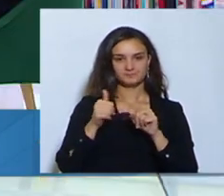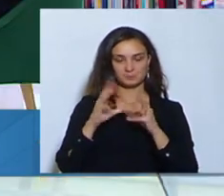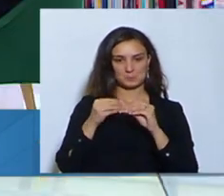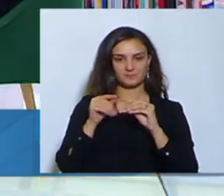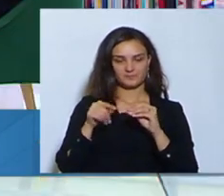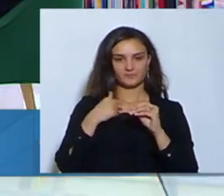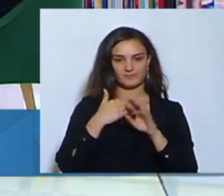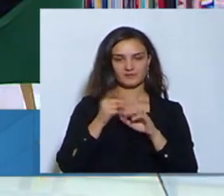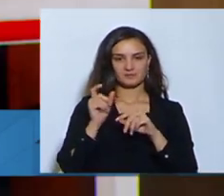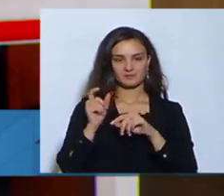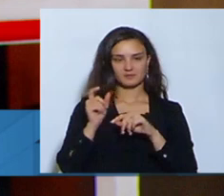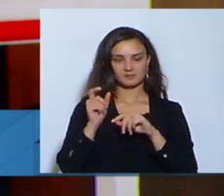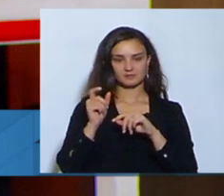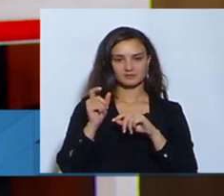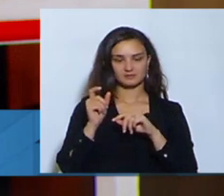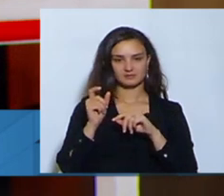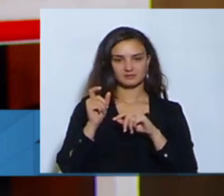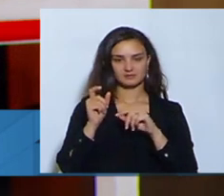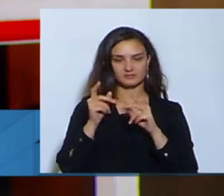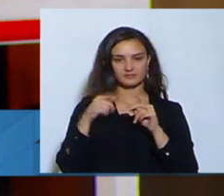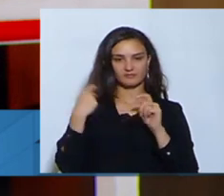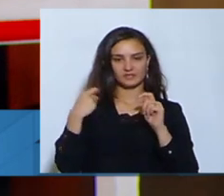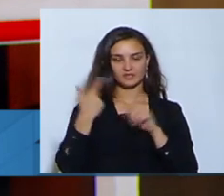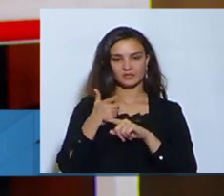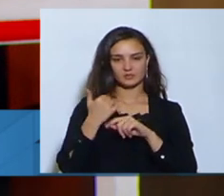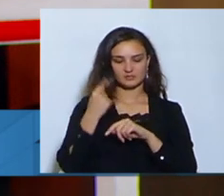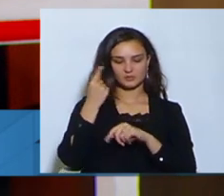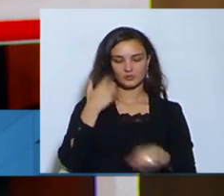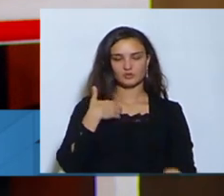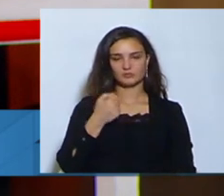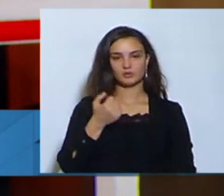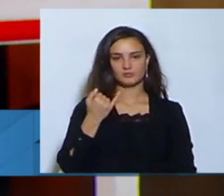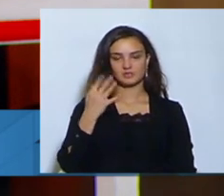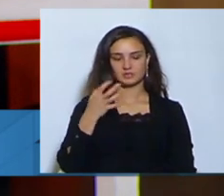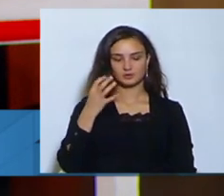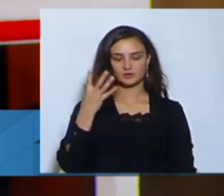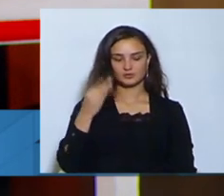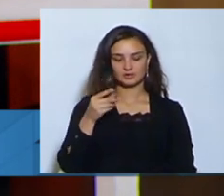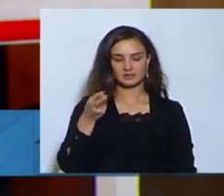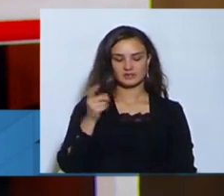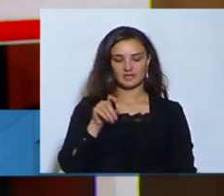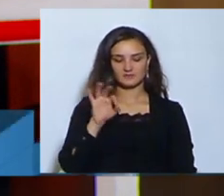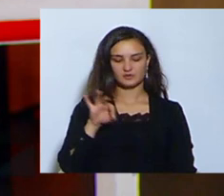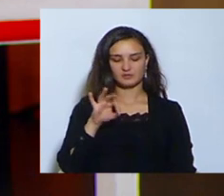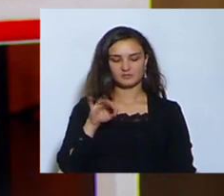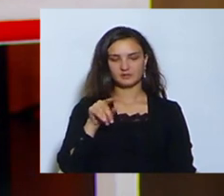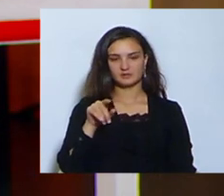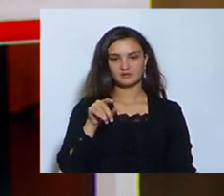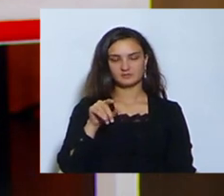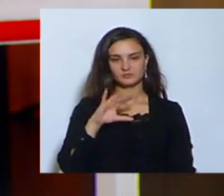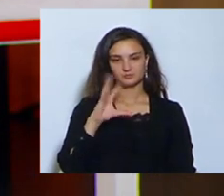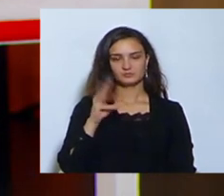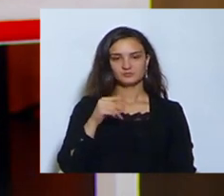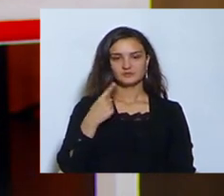ჩვენ ახლა გვაქვს პატარა კოლაჟი. დღეს ფსიქიკური ჯანმრთელობის საერთაშორისო დღესთან დაკავშირებით თავი